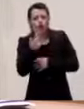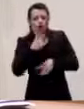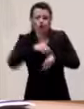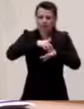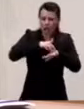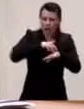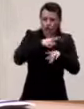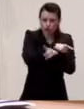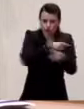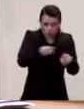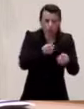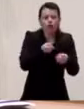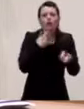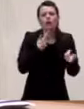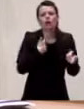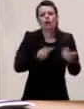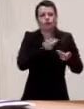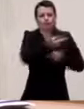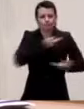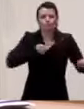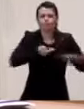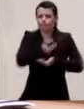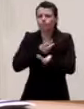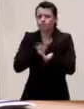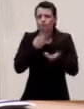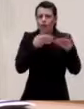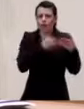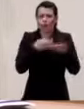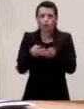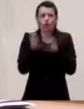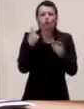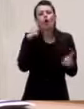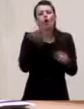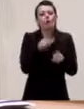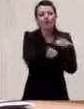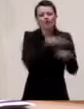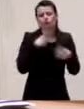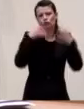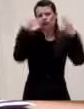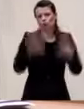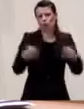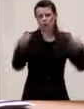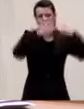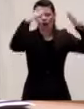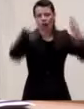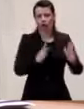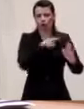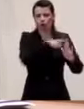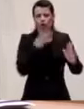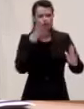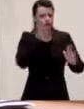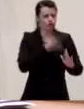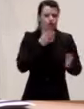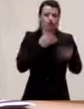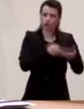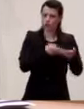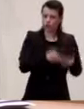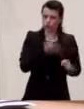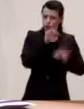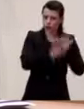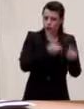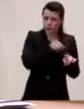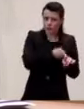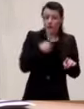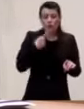che sicuramente dovranno essere assistiti a domicilio. Quindi la contestualizzazione che volevo ripetere